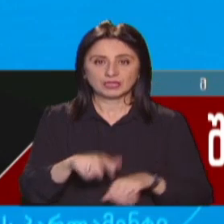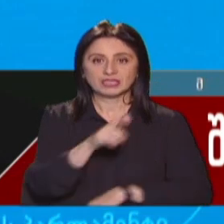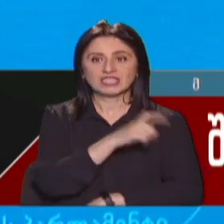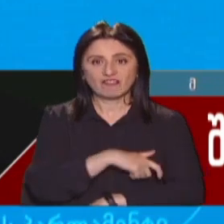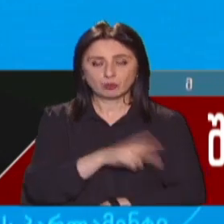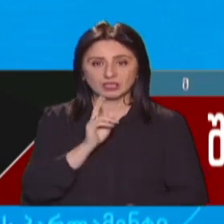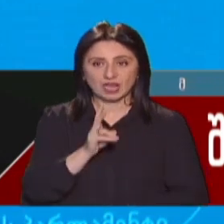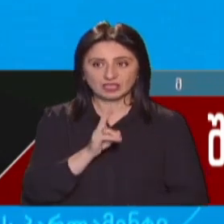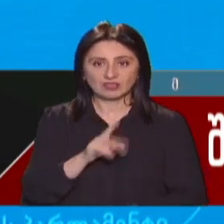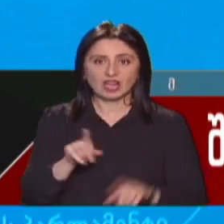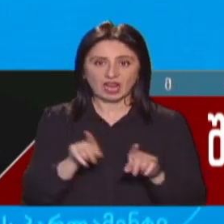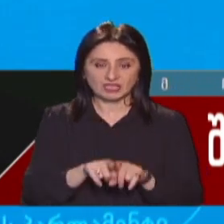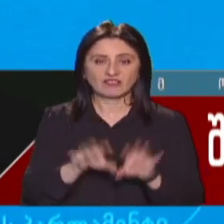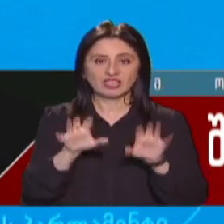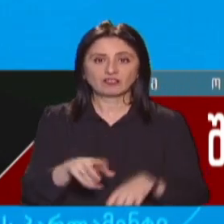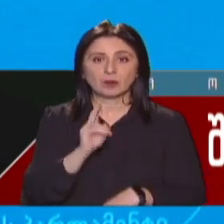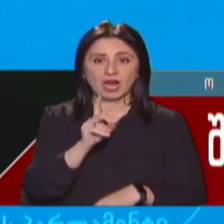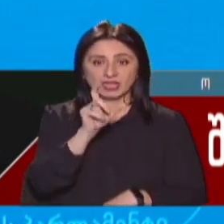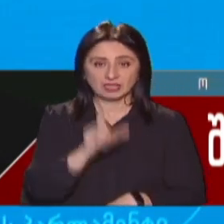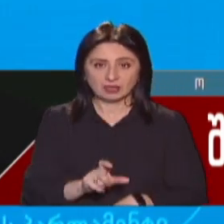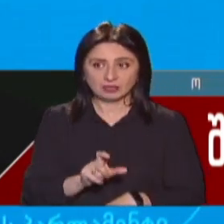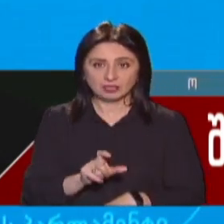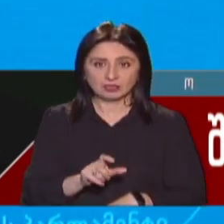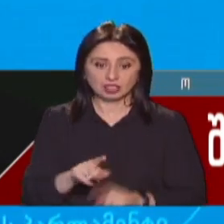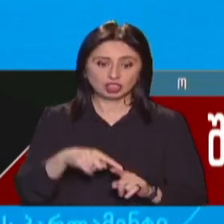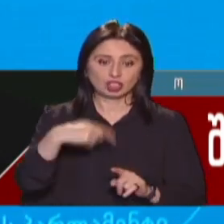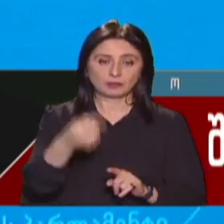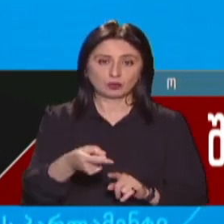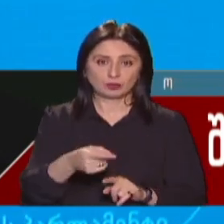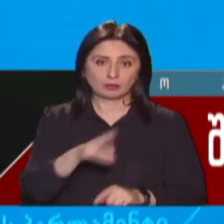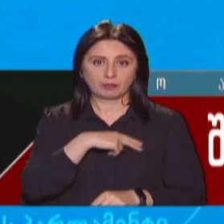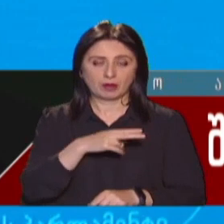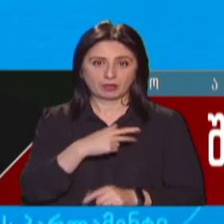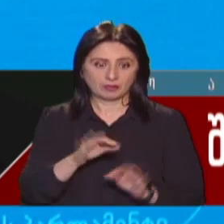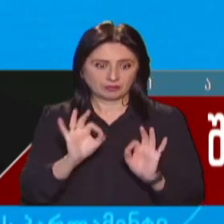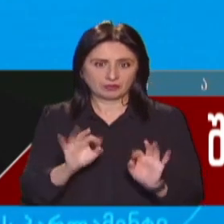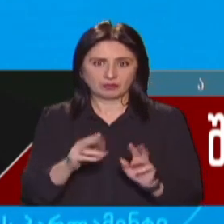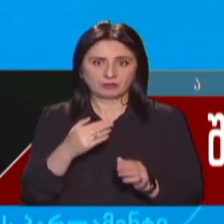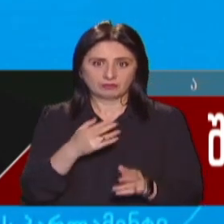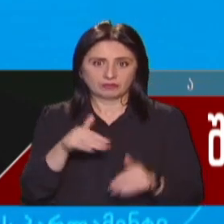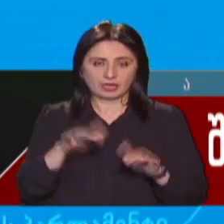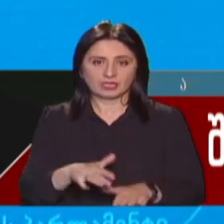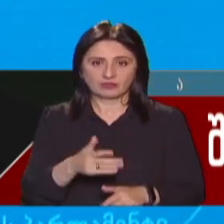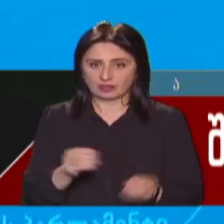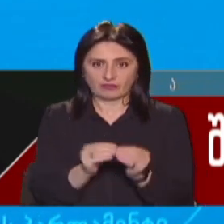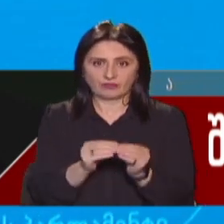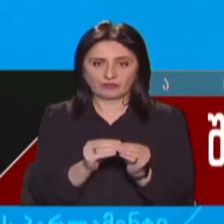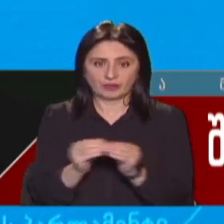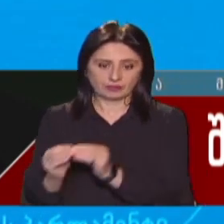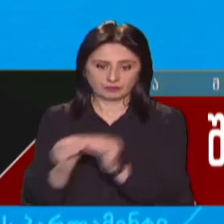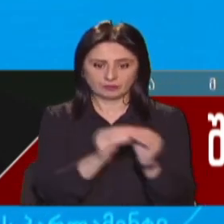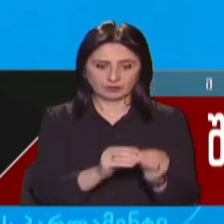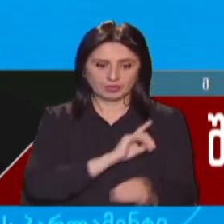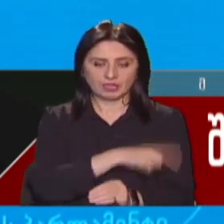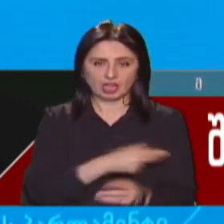წევრობის კანდიდატებს და ასევე თავმჯდომარეობის კანდიდატს და შემდგომ ამის შესახებ საქართველოს პარლამენტი იღებს გადაწყვეტილებას. ეს წესი